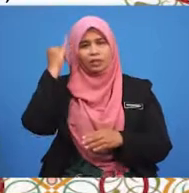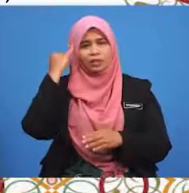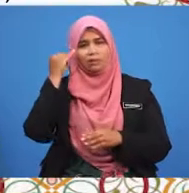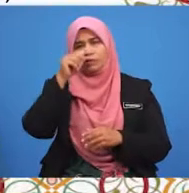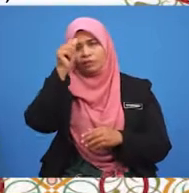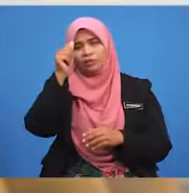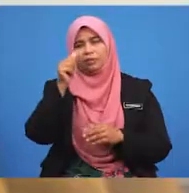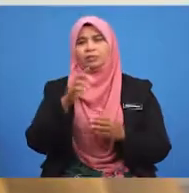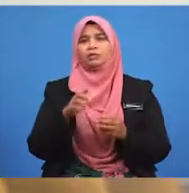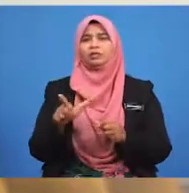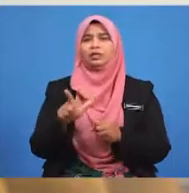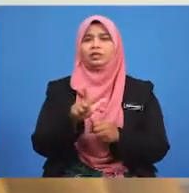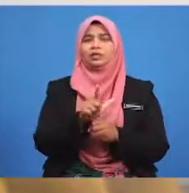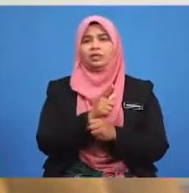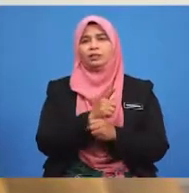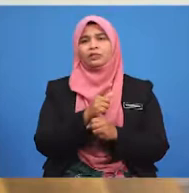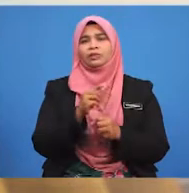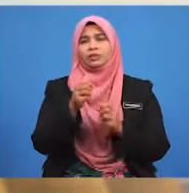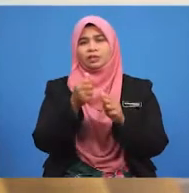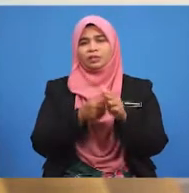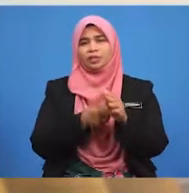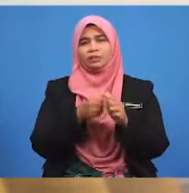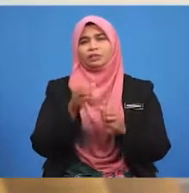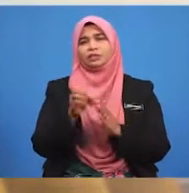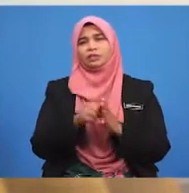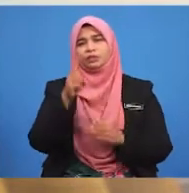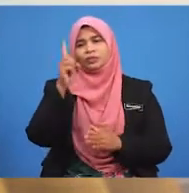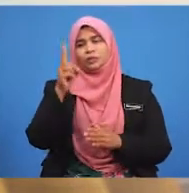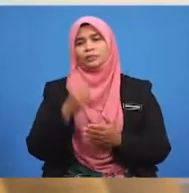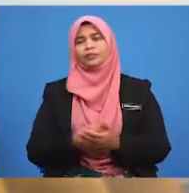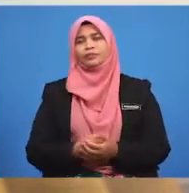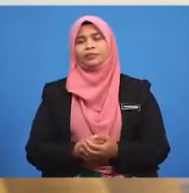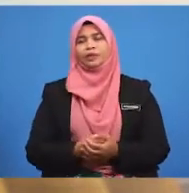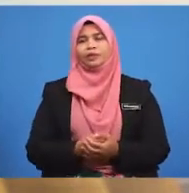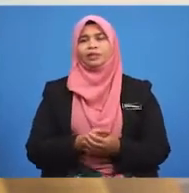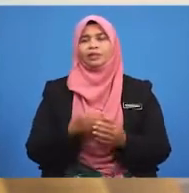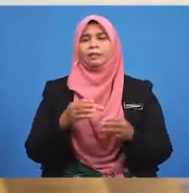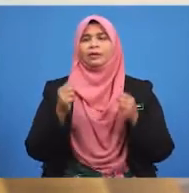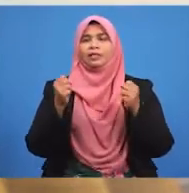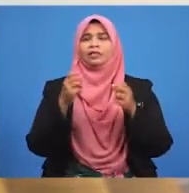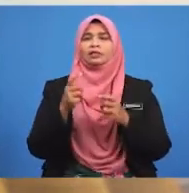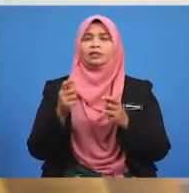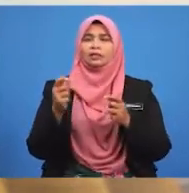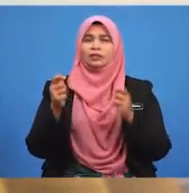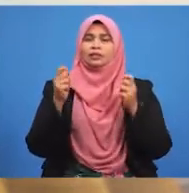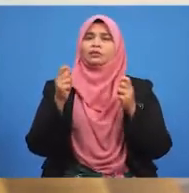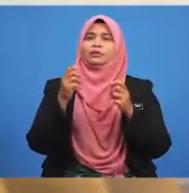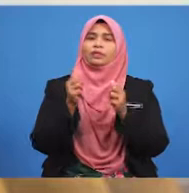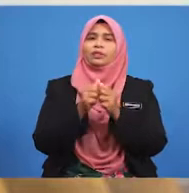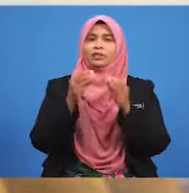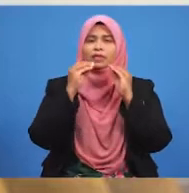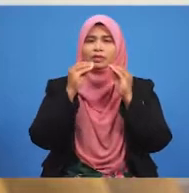setiap sesuatu. Ulama amat mencintai Rasulullah, berpegang teguh dengan ajaran yang dibawa oleh